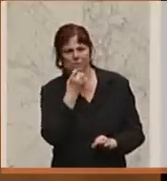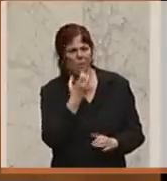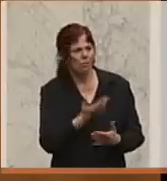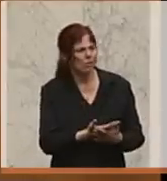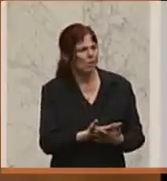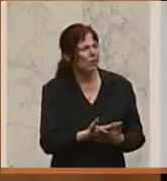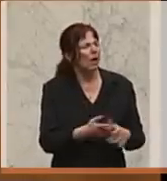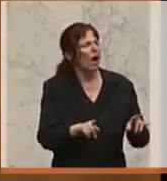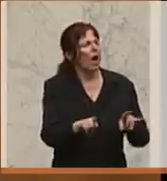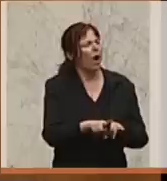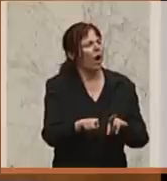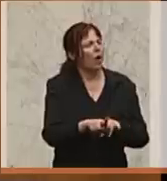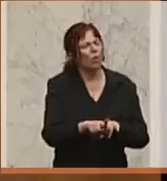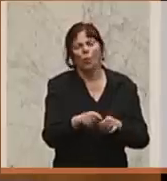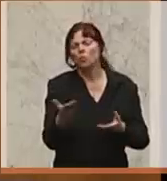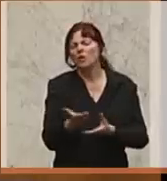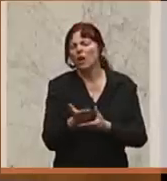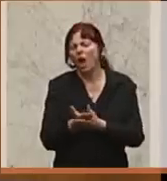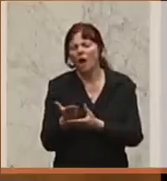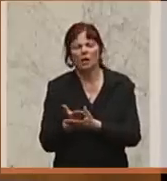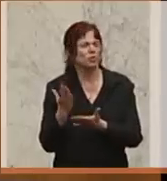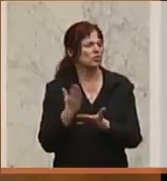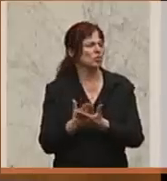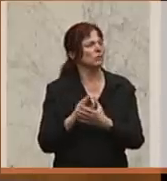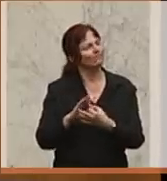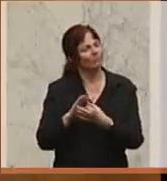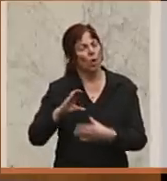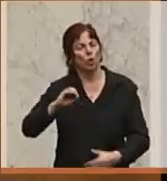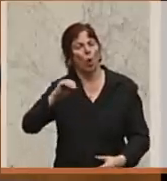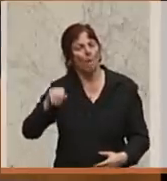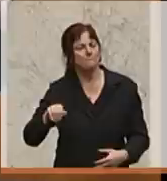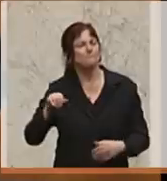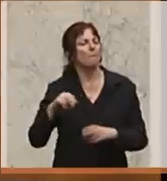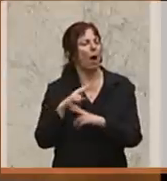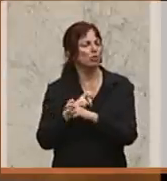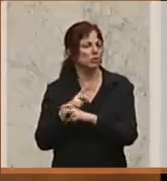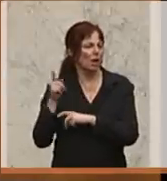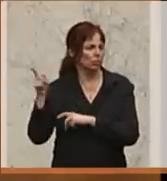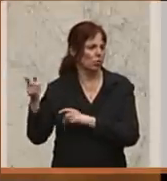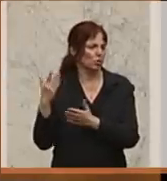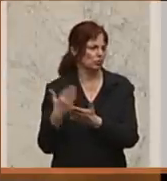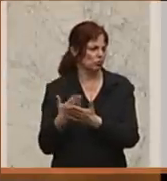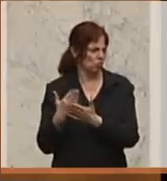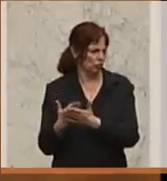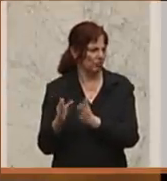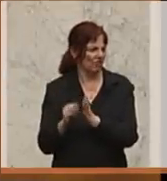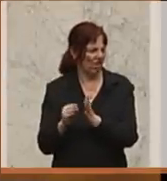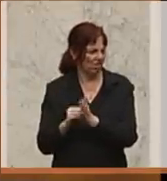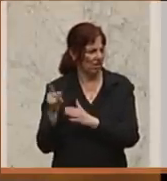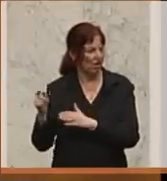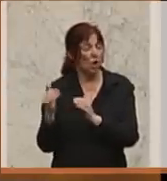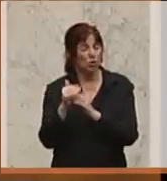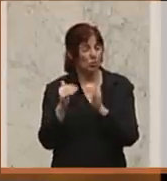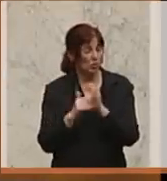die entsprechenden Unterlagen Richtung Com Austria unterwegs. Dort wird auch gearbeitet, dass das System dann Mitte des Jahres